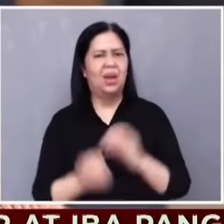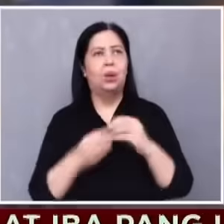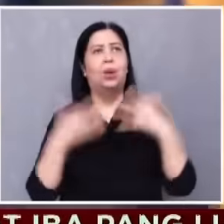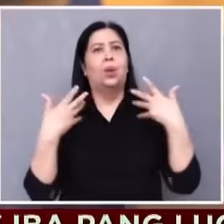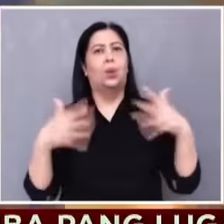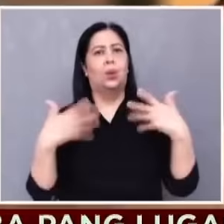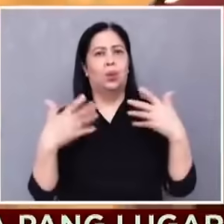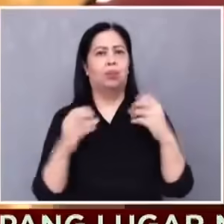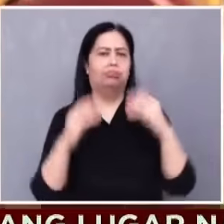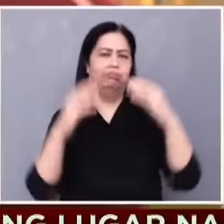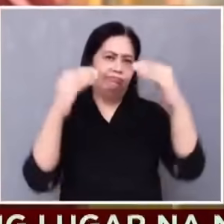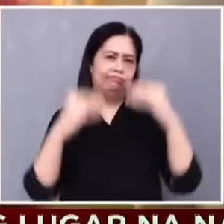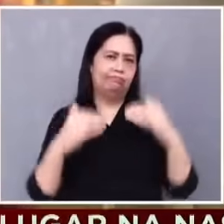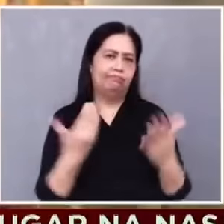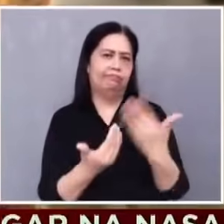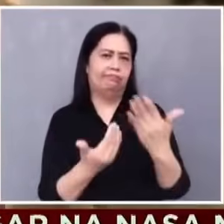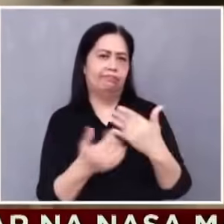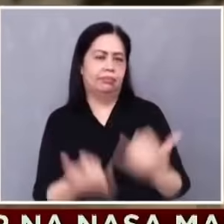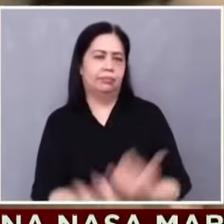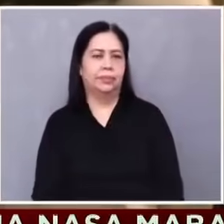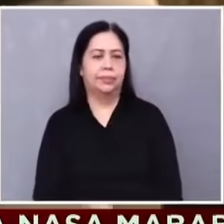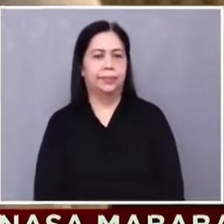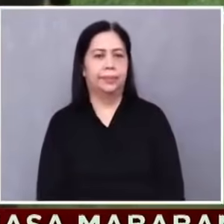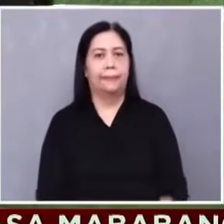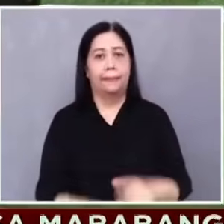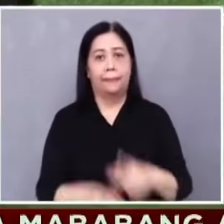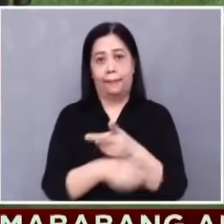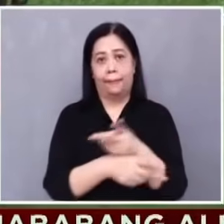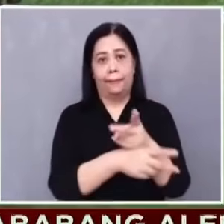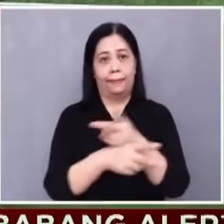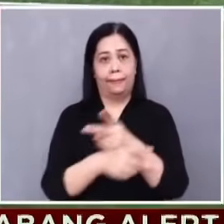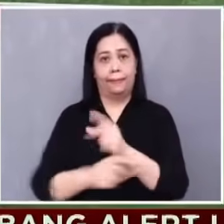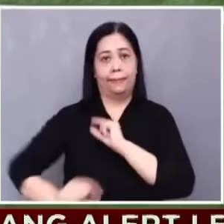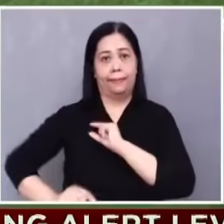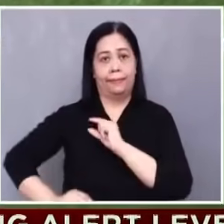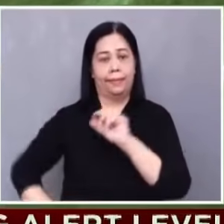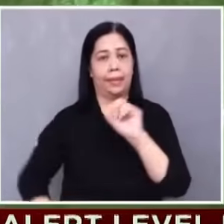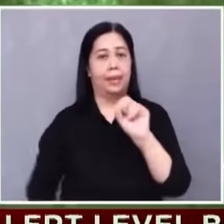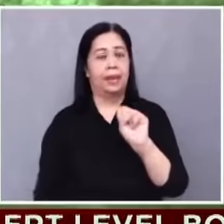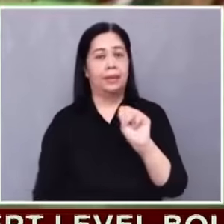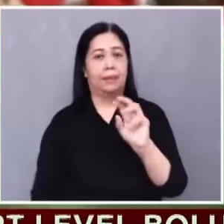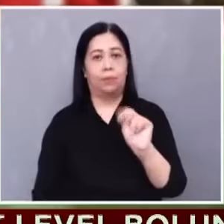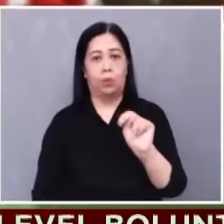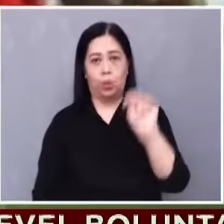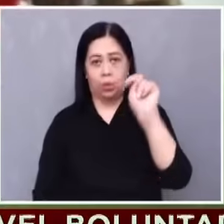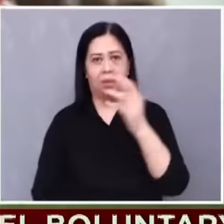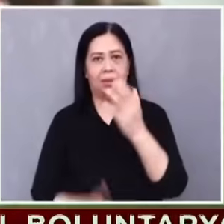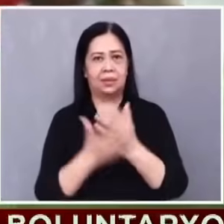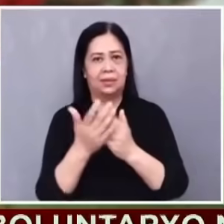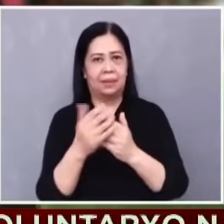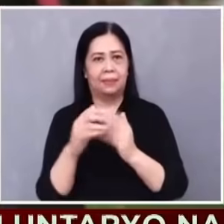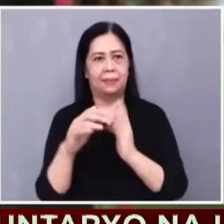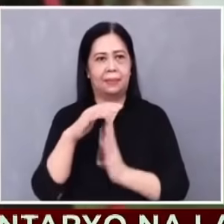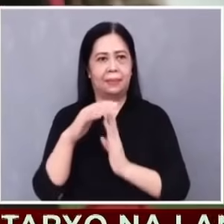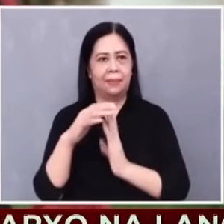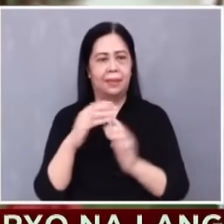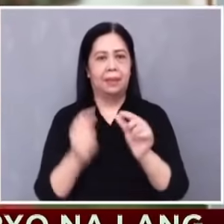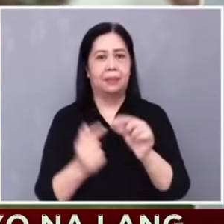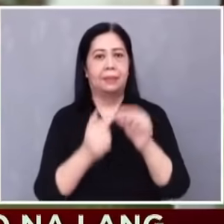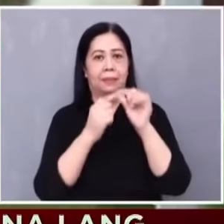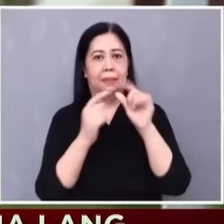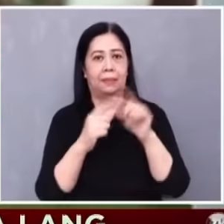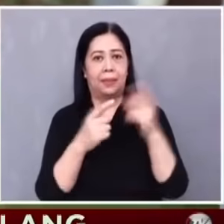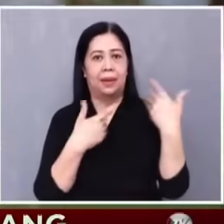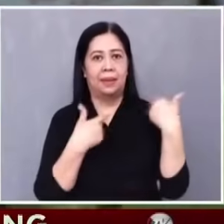di ba? Todo bantay naman ang mga gwardiya sa SM North dahil may ilang parokyano, lalo na ang mga may dalang